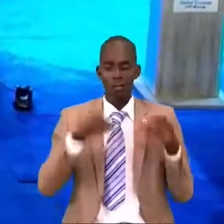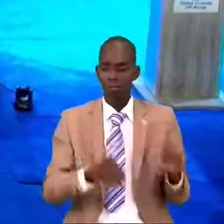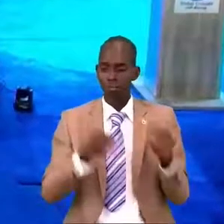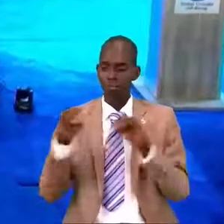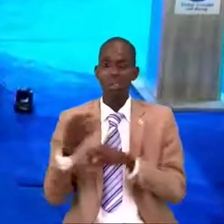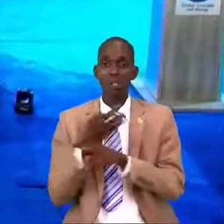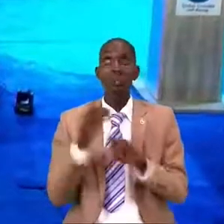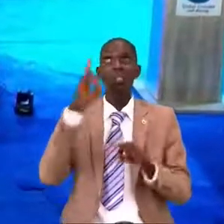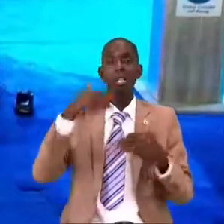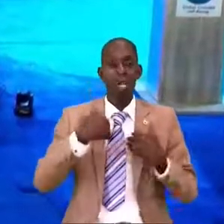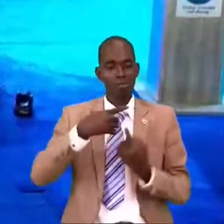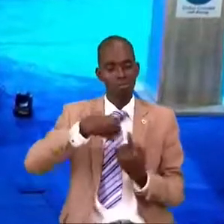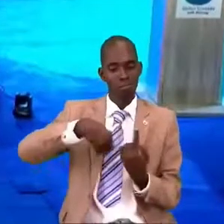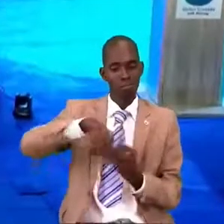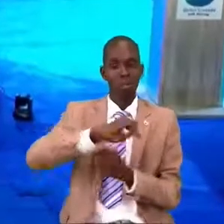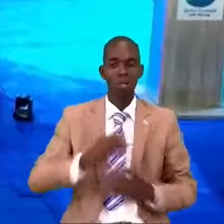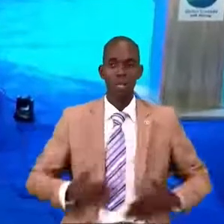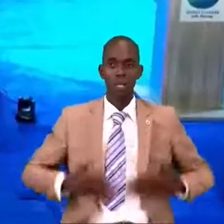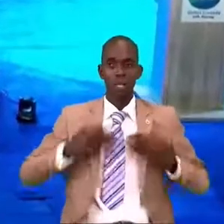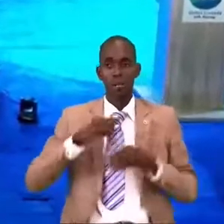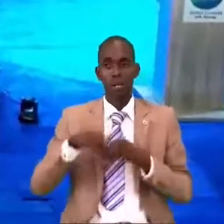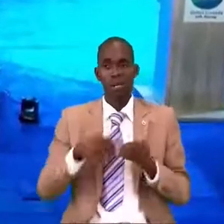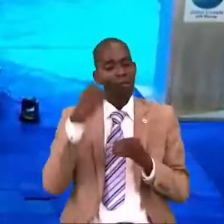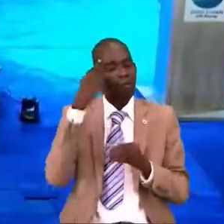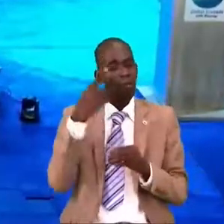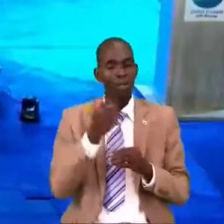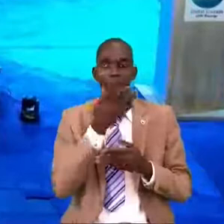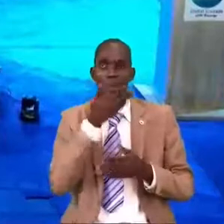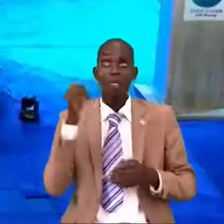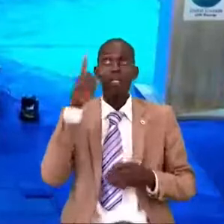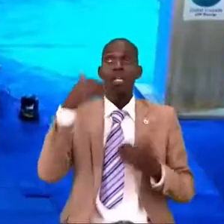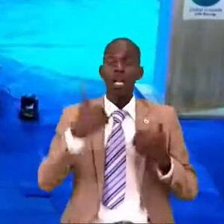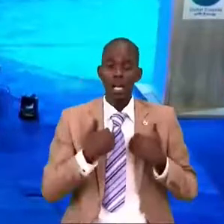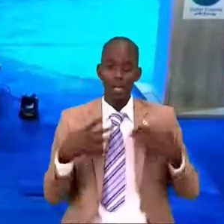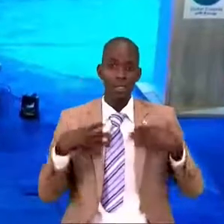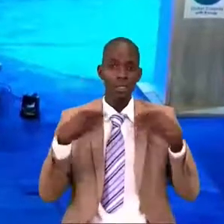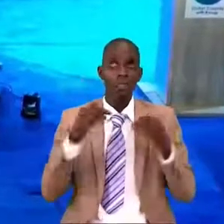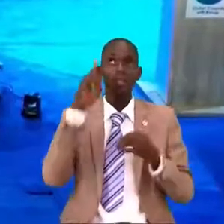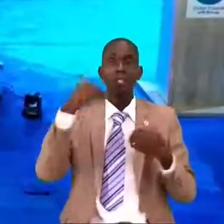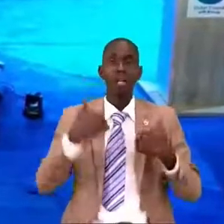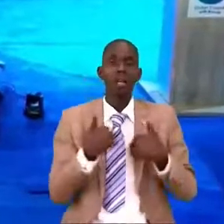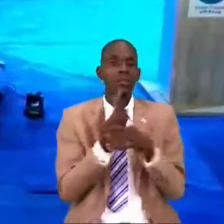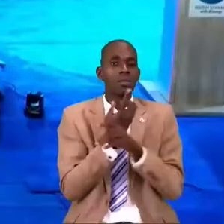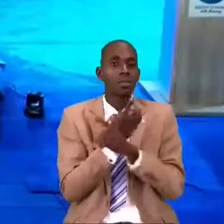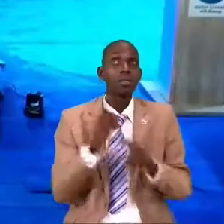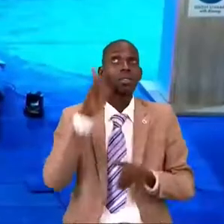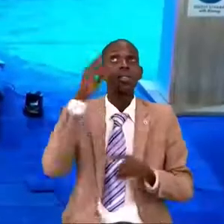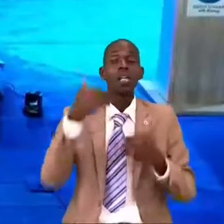guéri. Il a délivré, il a affranchi. Maintenant, nous voulons